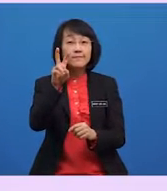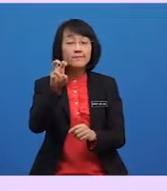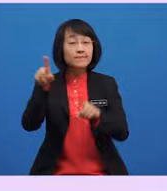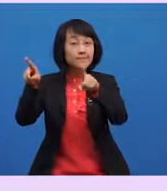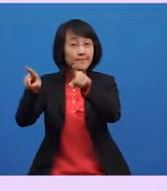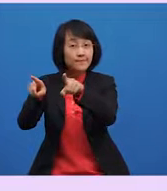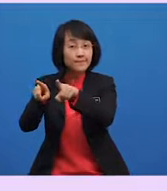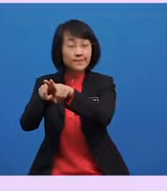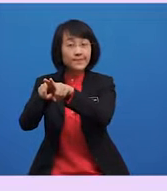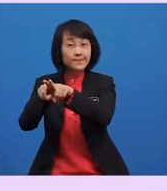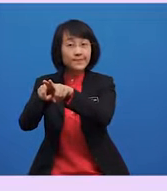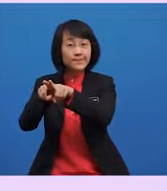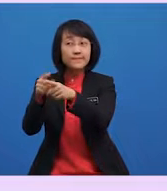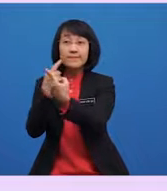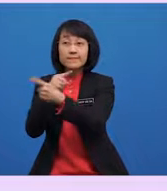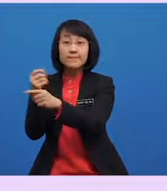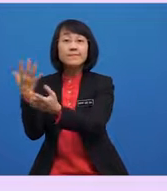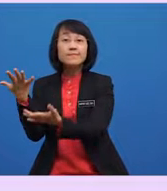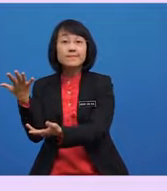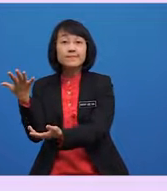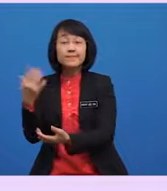Jadi, apakah jawapannya?